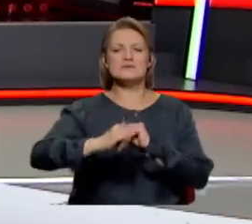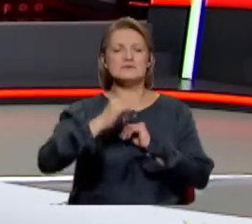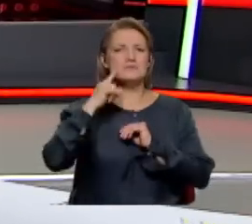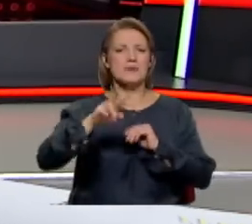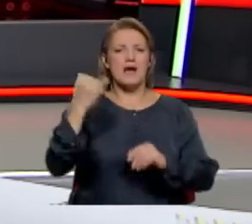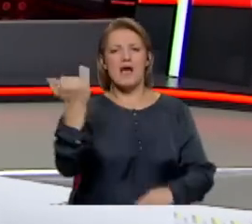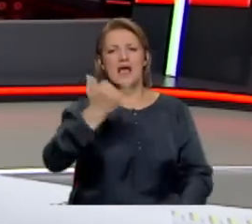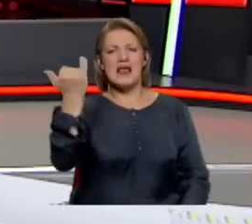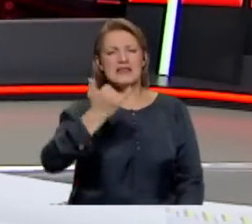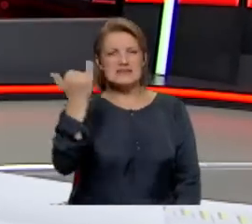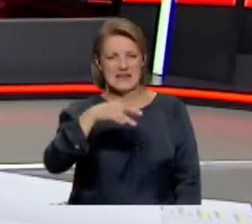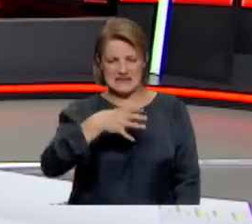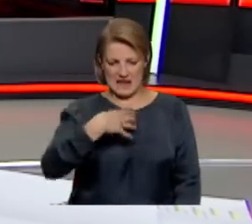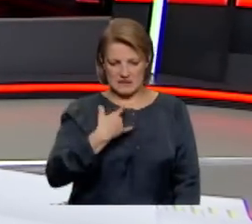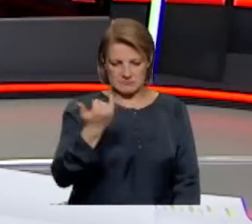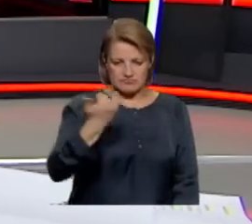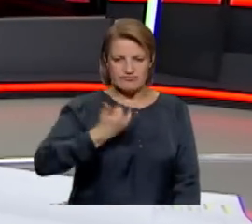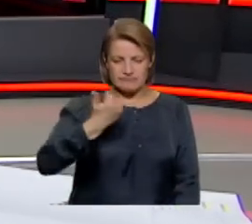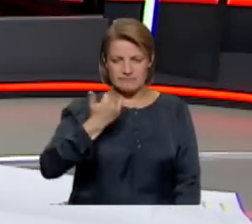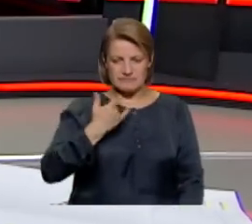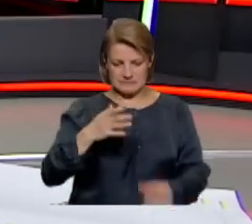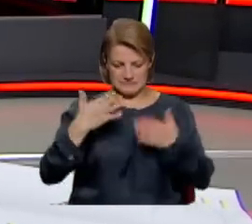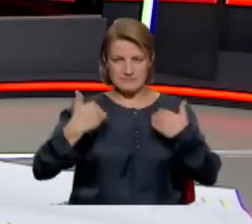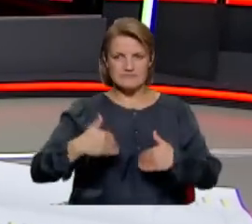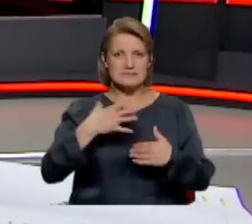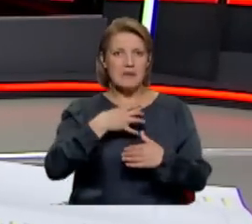eleştirilerin kendilerine yönelik kısımlarını